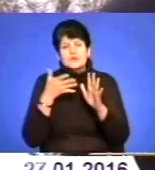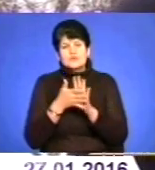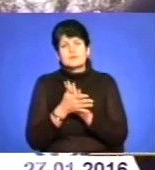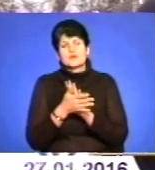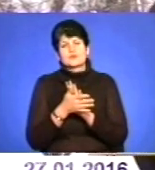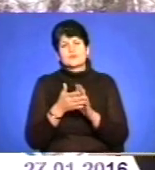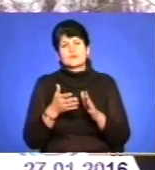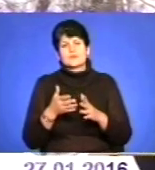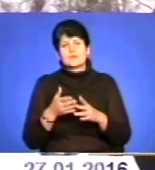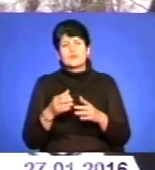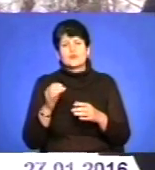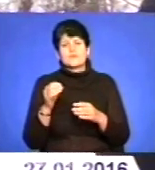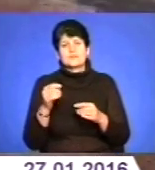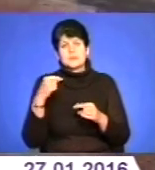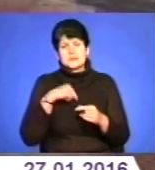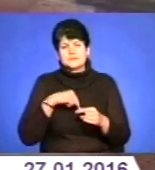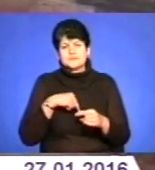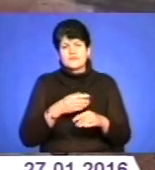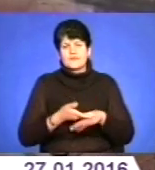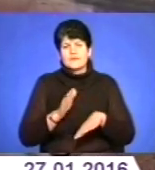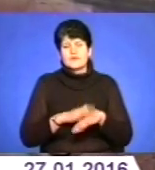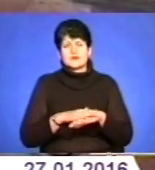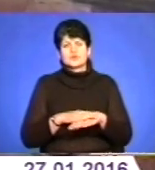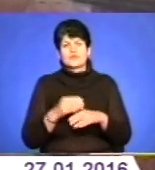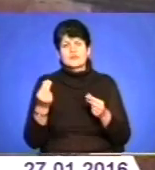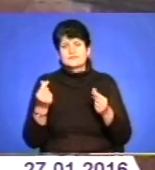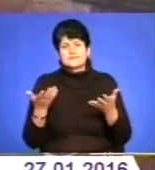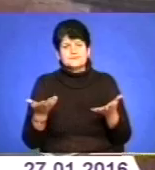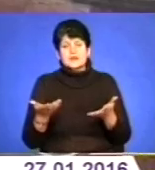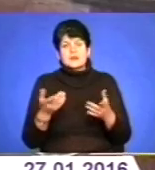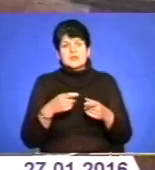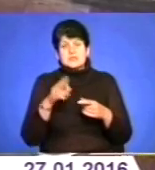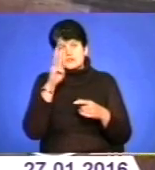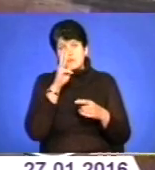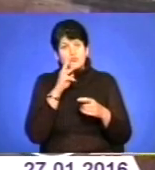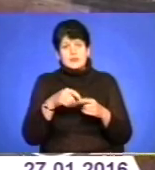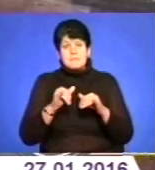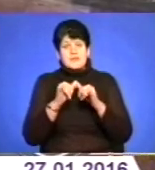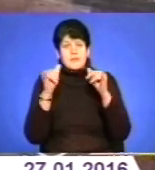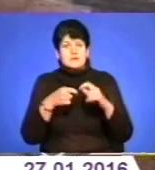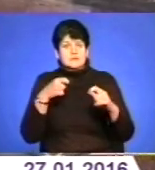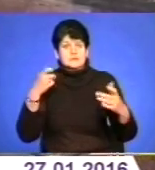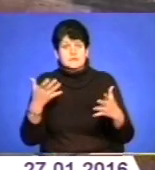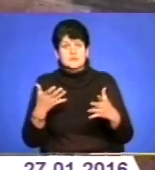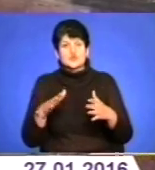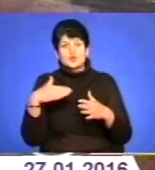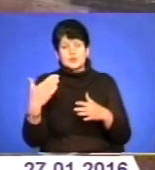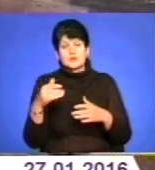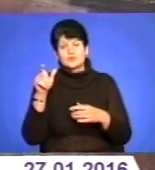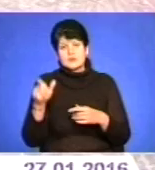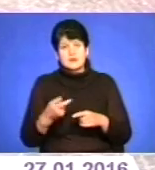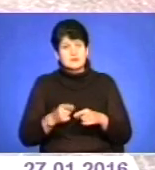по психології, і по кишені. Зарплати не підносять, навпаки, затримують. Тому зі сторони пасажира це все-таки